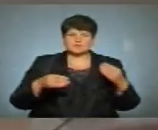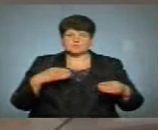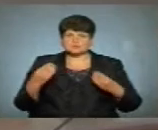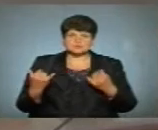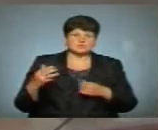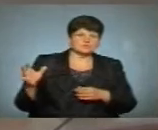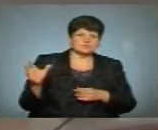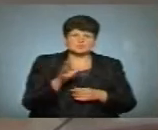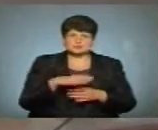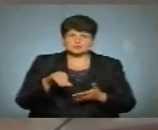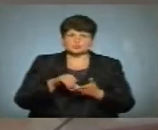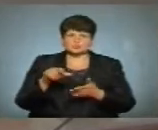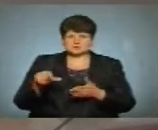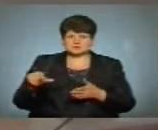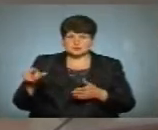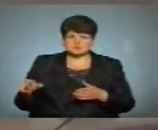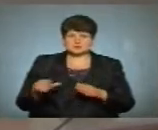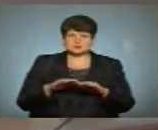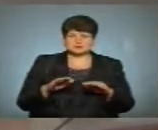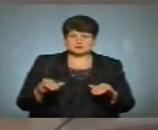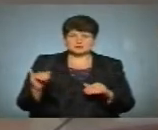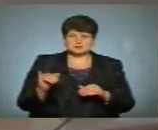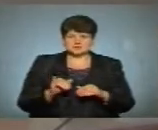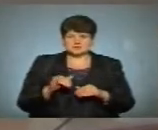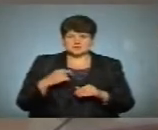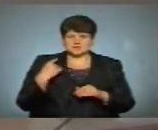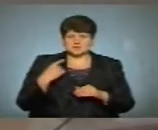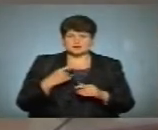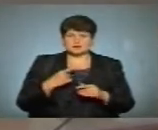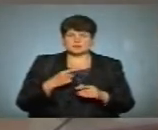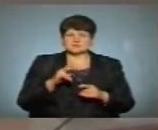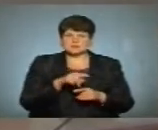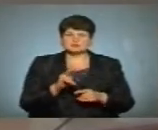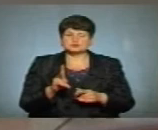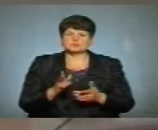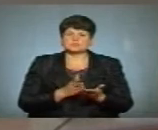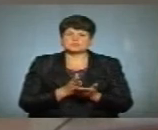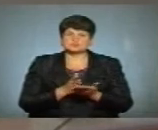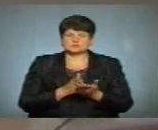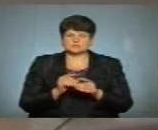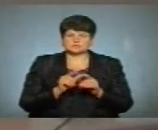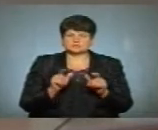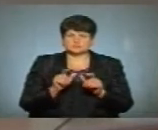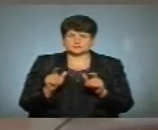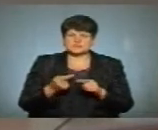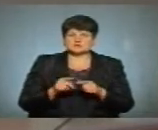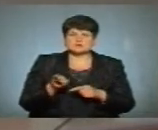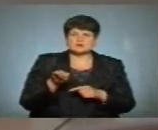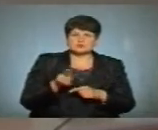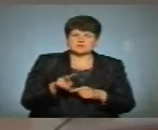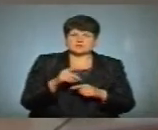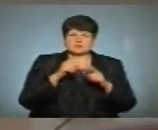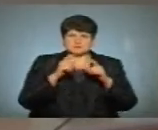усіх учасників, тобто абітурієнтів та персоналу, який обслуговуватиме пункти тестування. Це буде по 2 маски